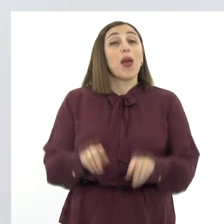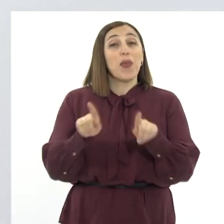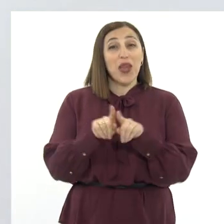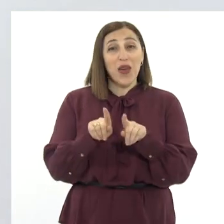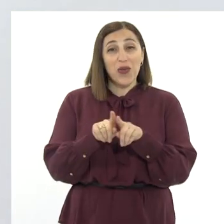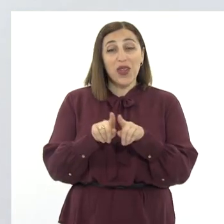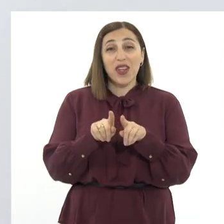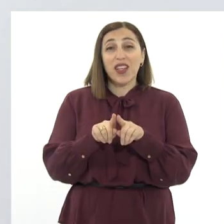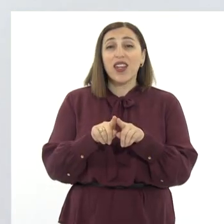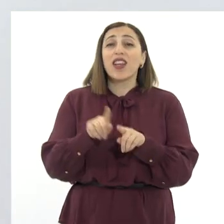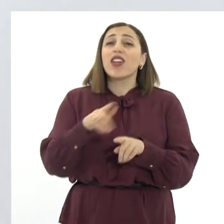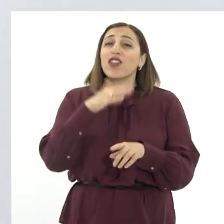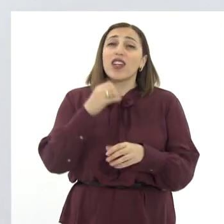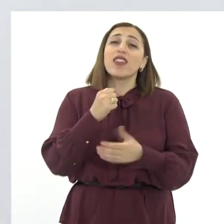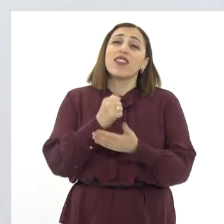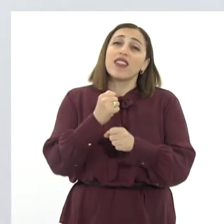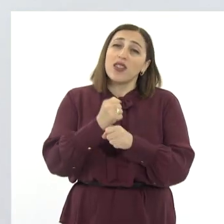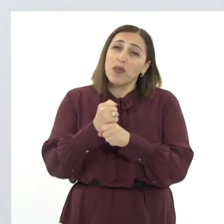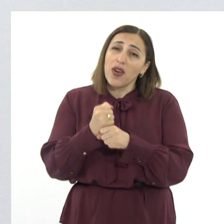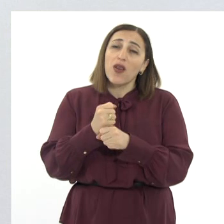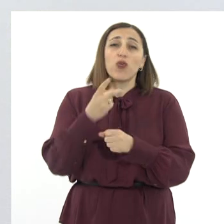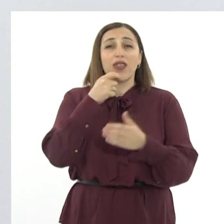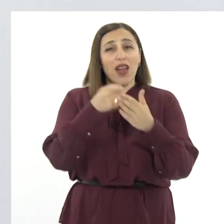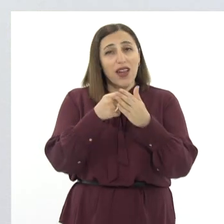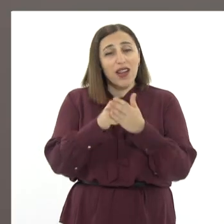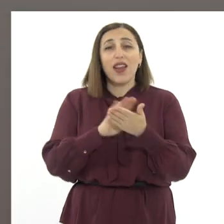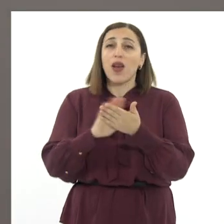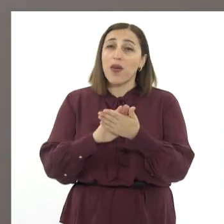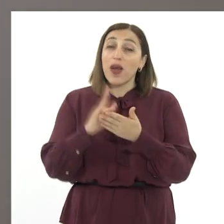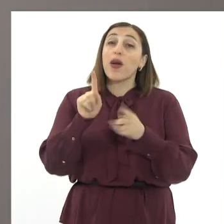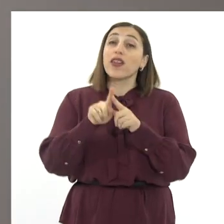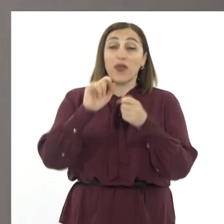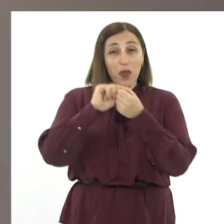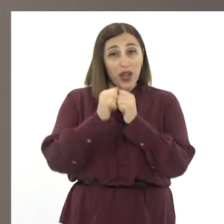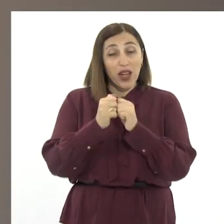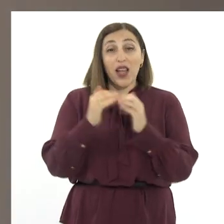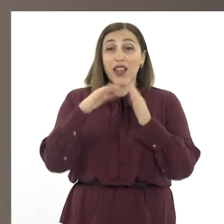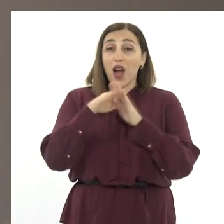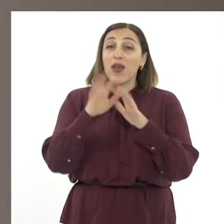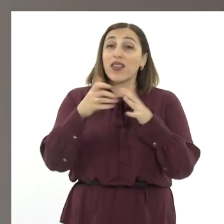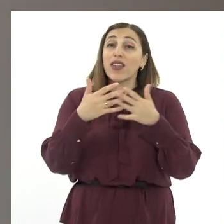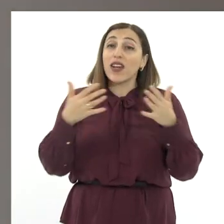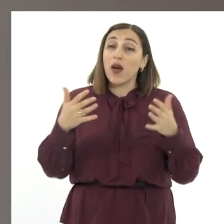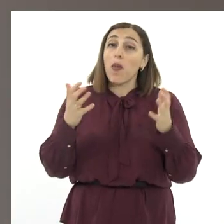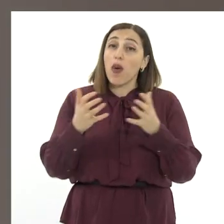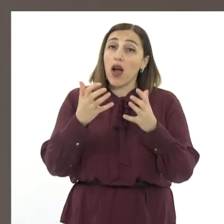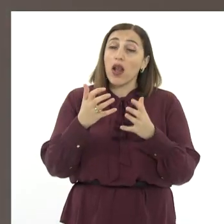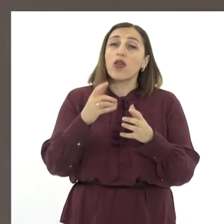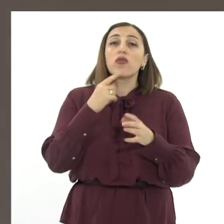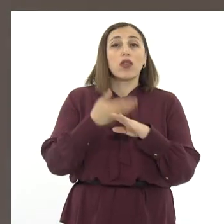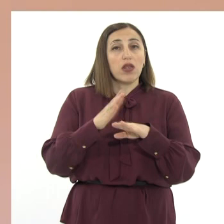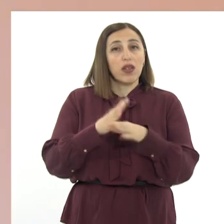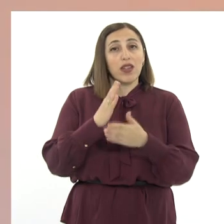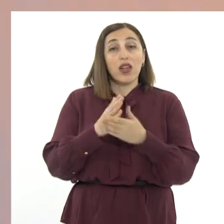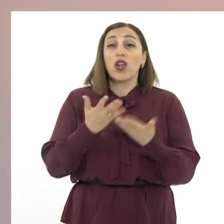ամեն դեպքերում էլ միևնույնն է, անելիքներ ունեք՝ կերակրել, մաքրել։ Չմոռանանք նաև այն մասին, որ տանը կենթանի պահելը նաև փոքրիկ